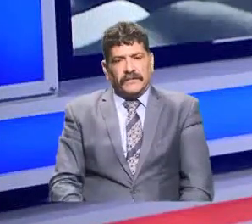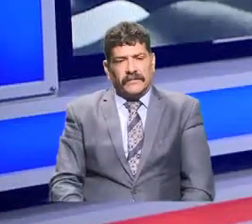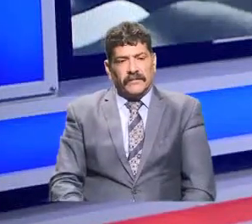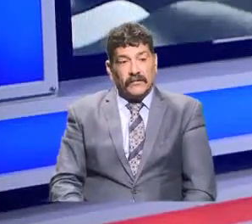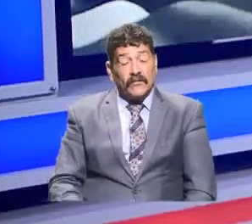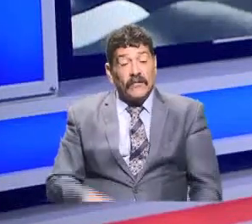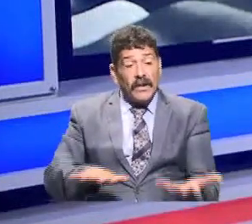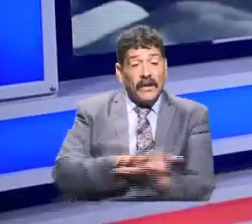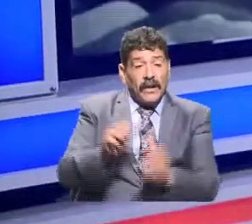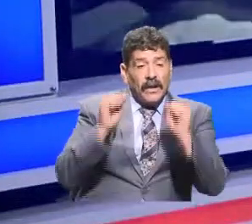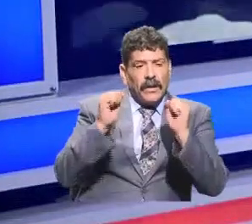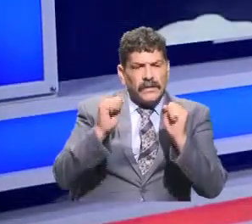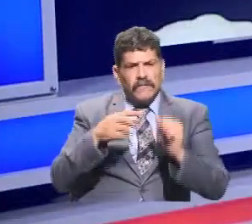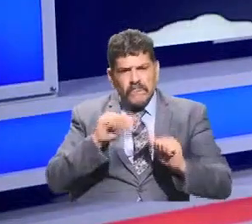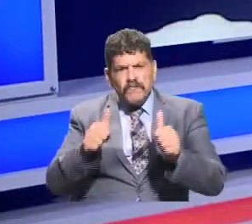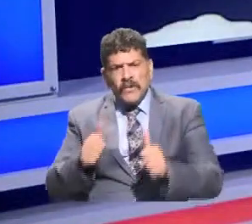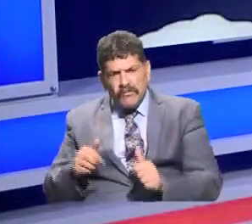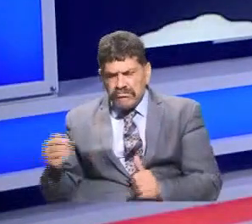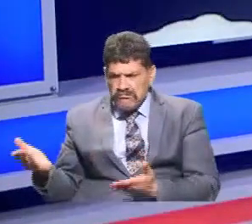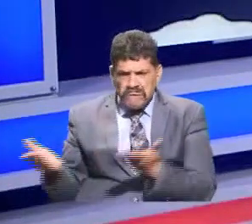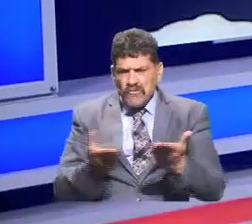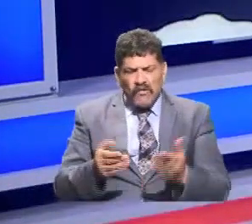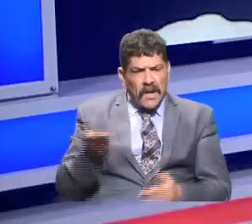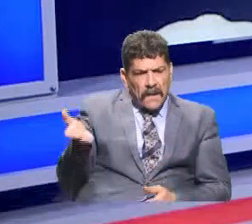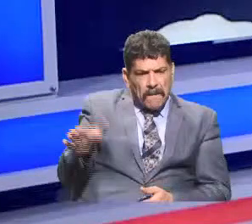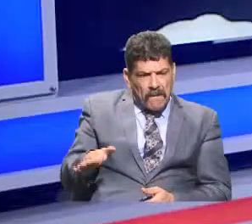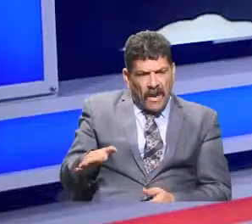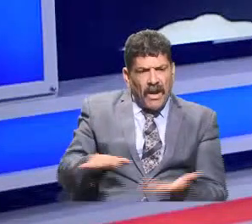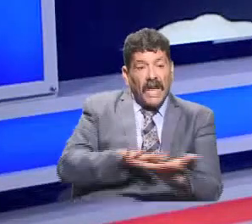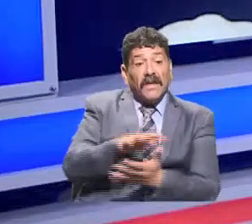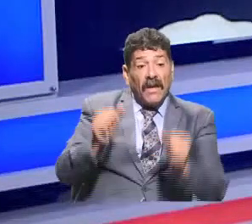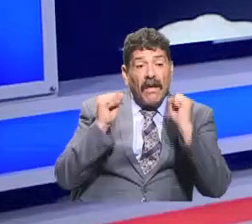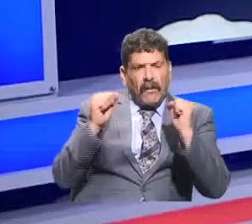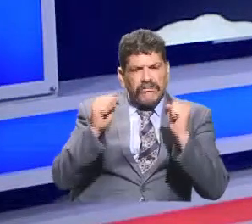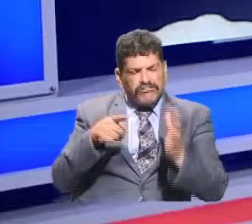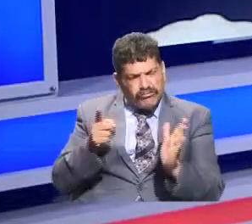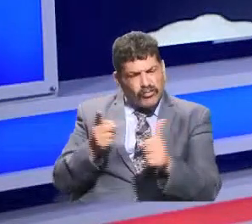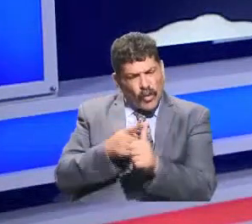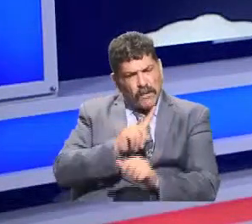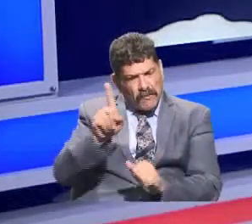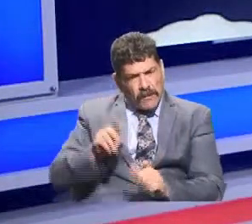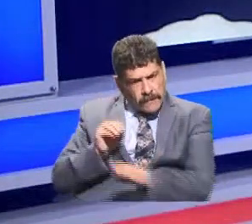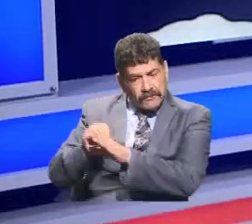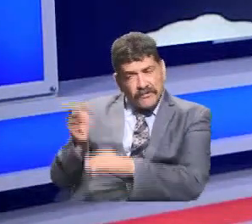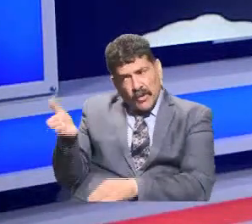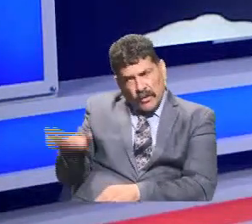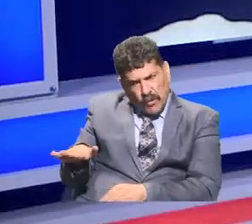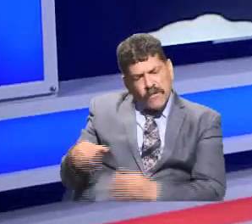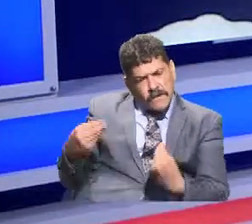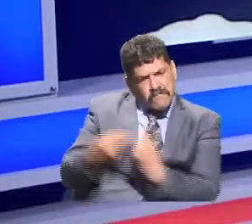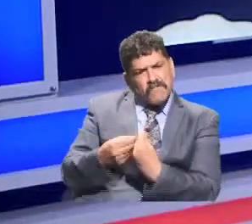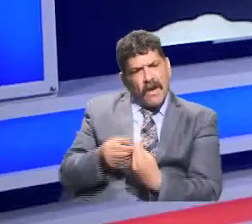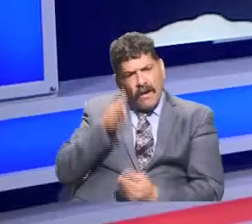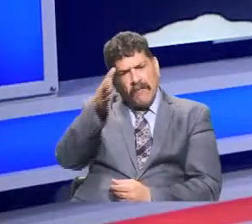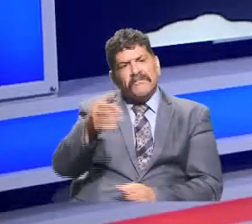الثوره وحدها هي المؤهله لاستقطاب الموت الثوره وحدها هي التي توجه الموت وتستخدمه